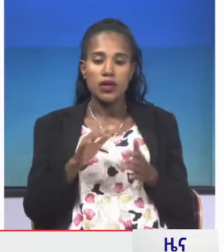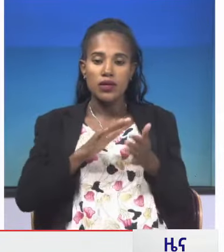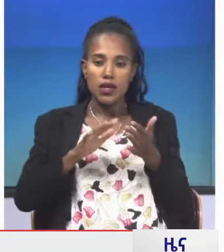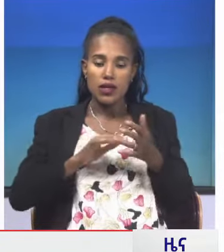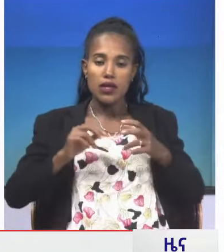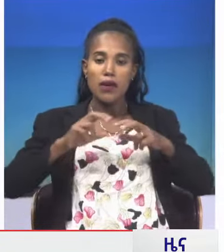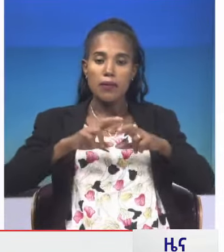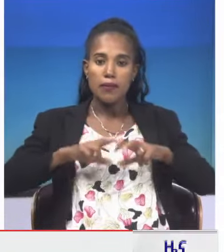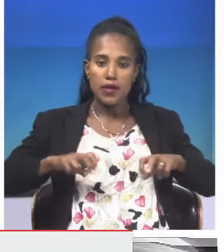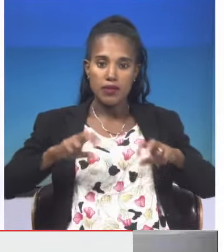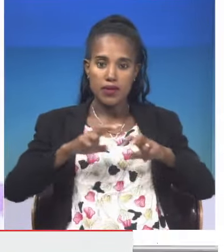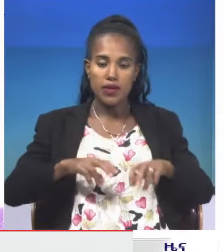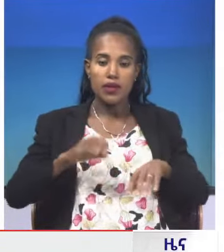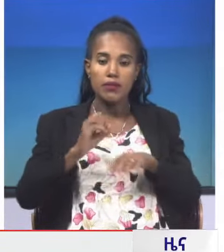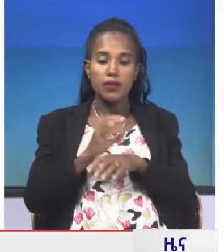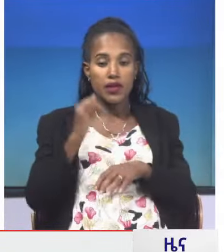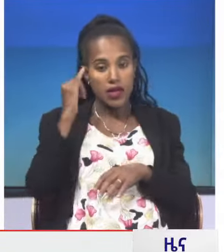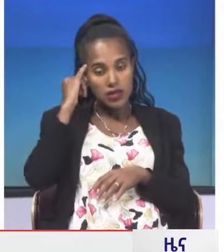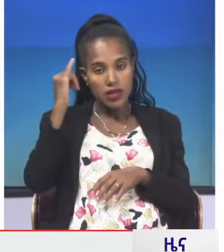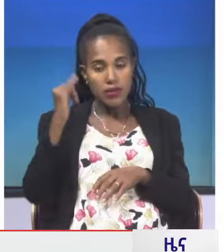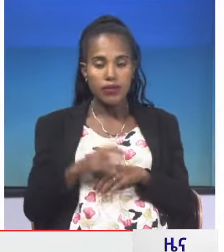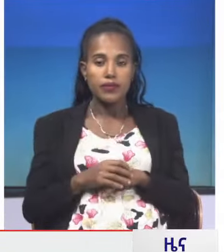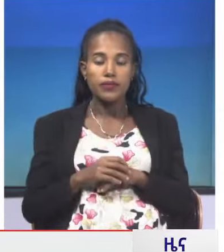በጥናትና ምርምር ምክረ ሀሳብ